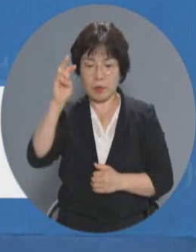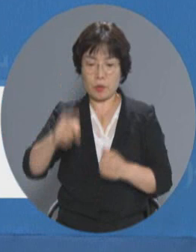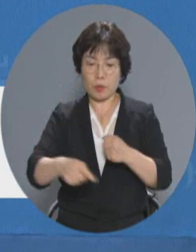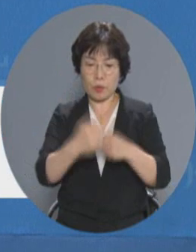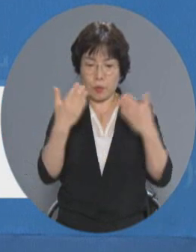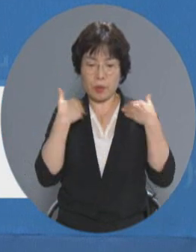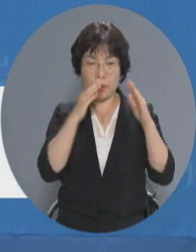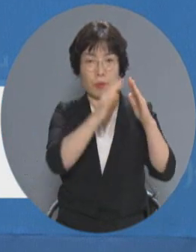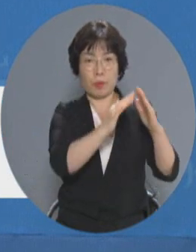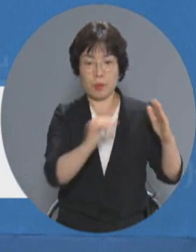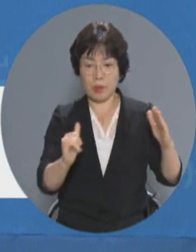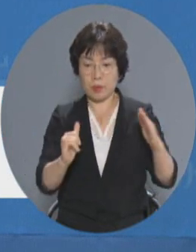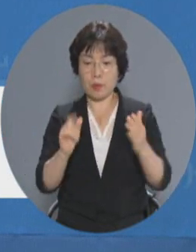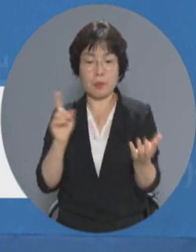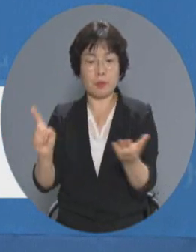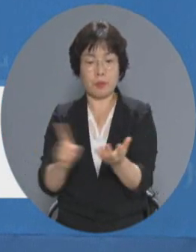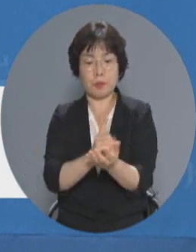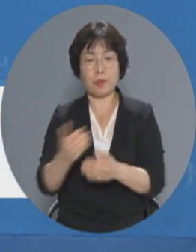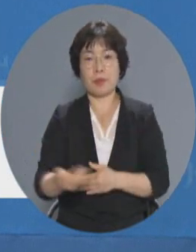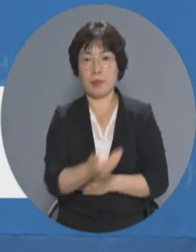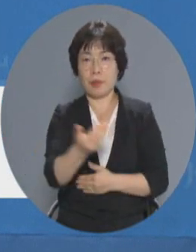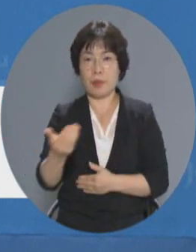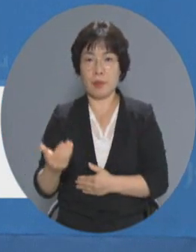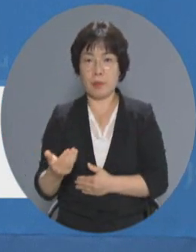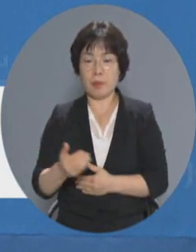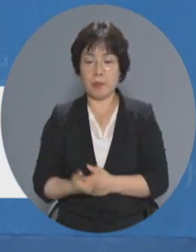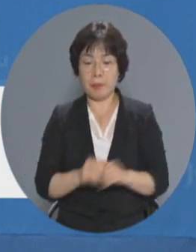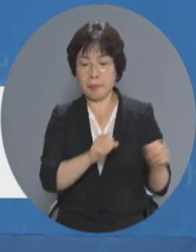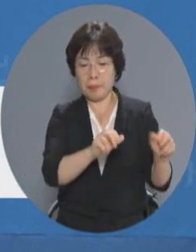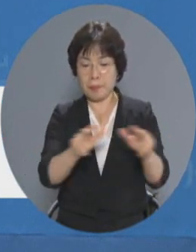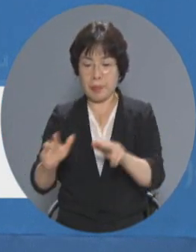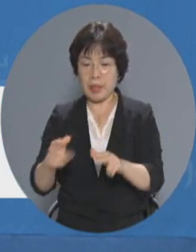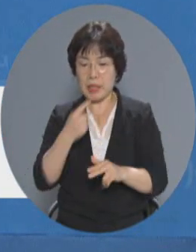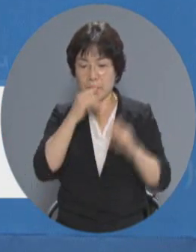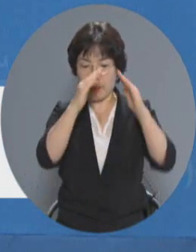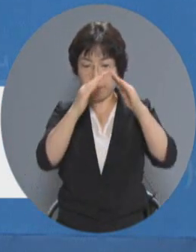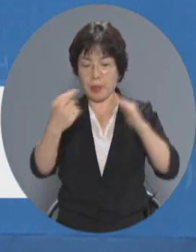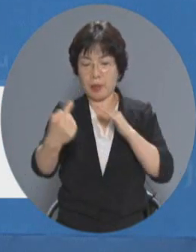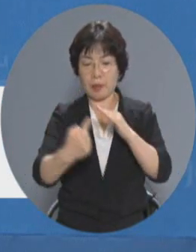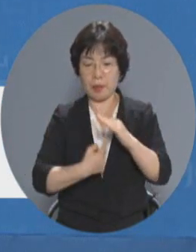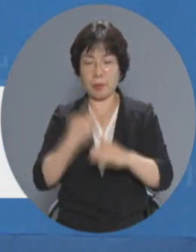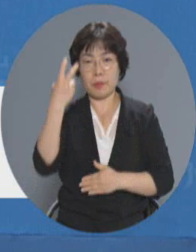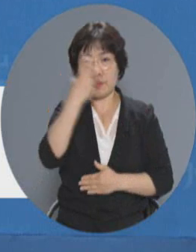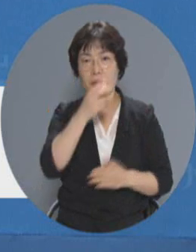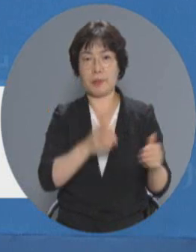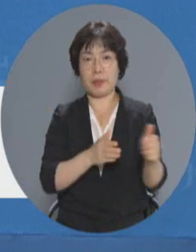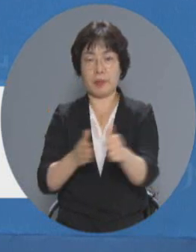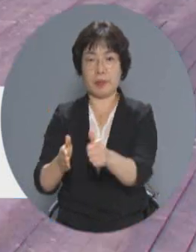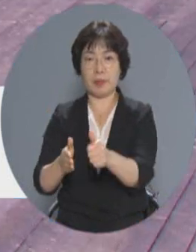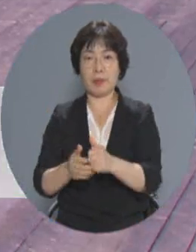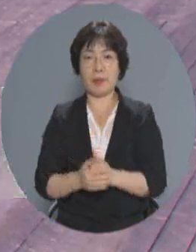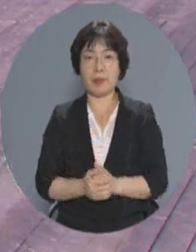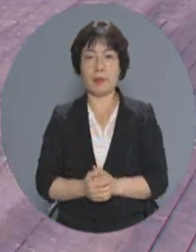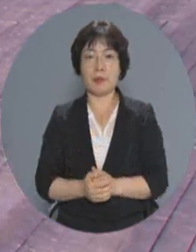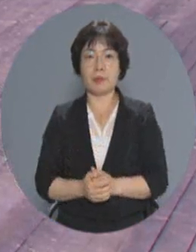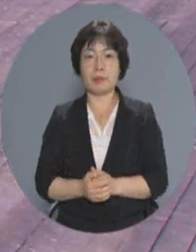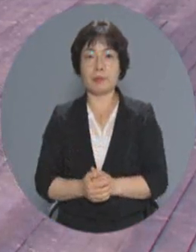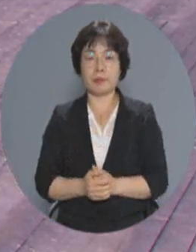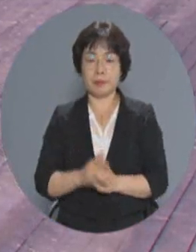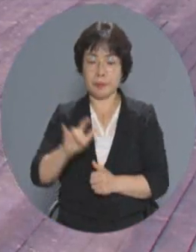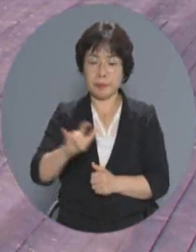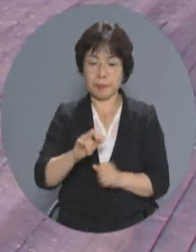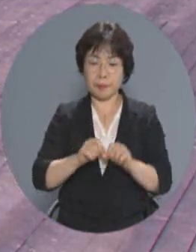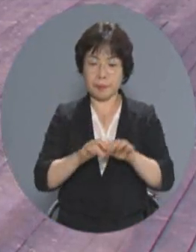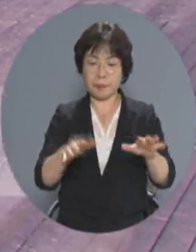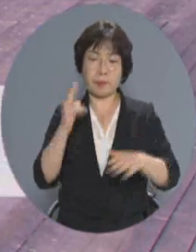학생 가족과 접촉자 여러분께서는 즉시 선별 진료소를 찾아 검사를 받으시고 코로나